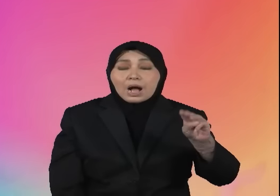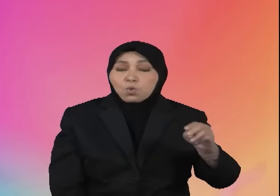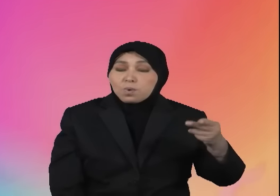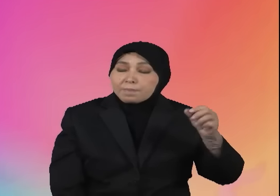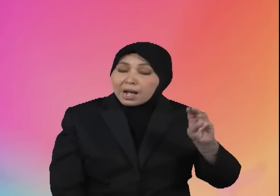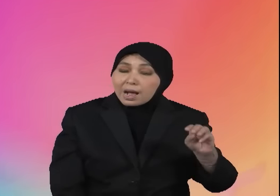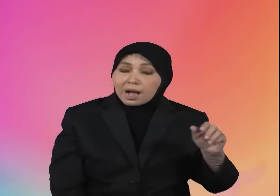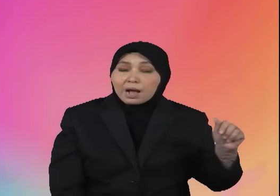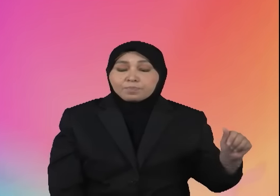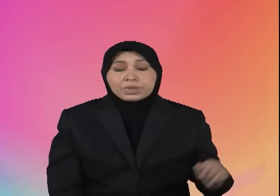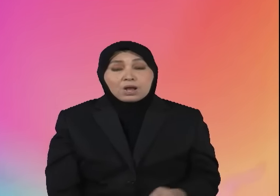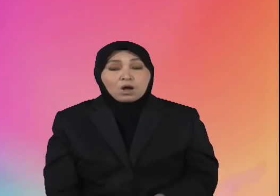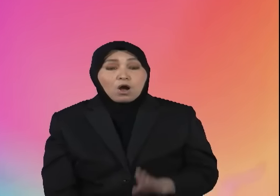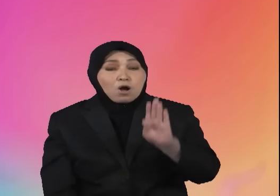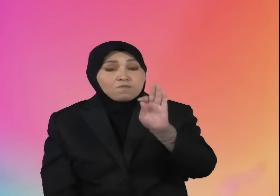maqamahuma.